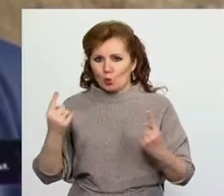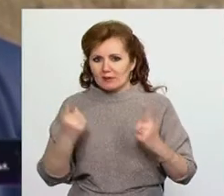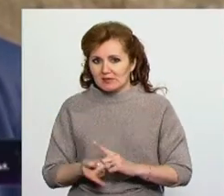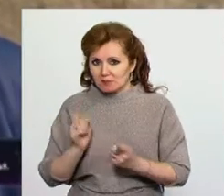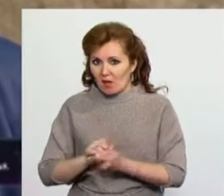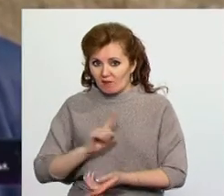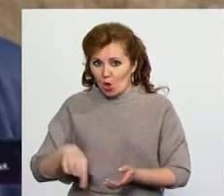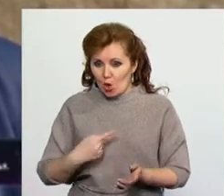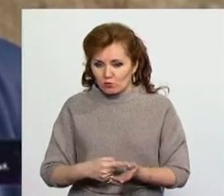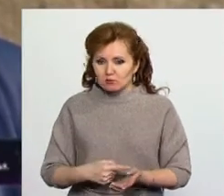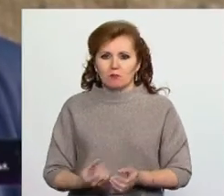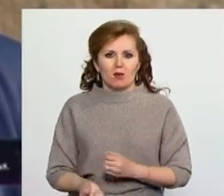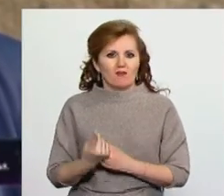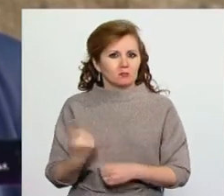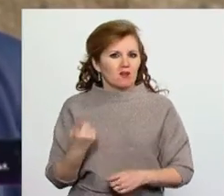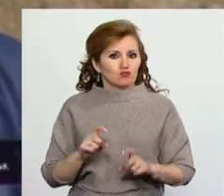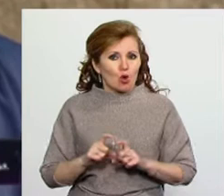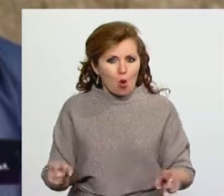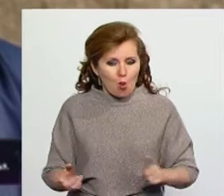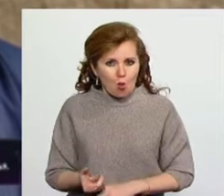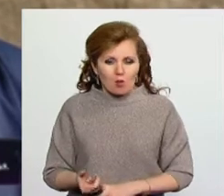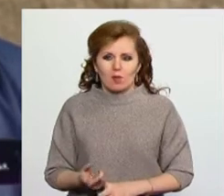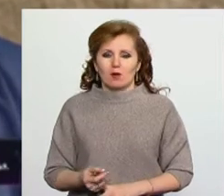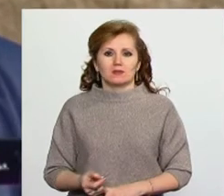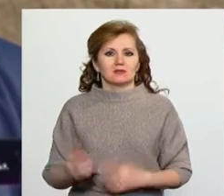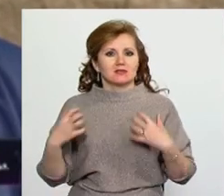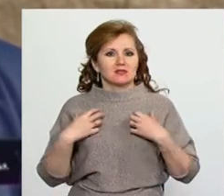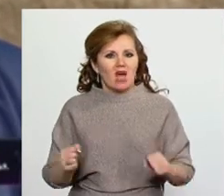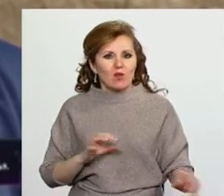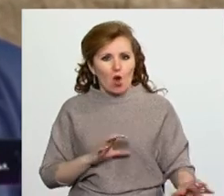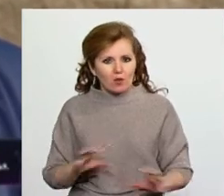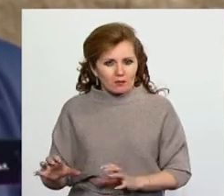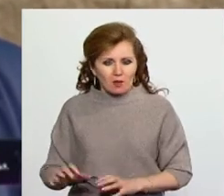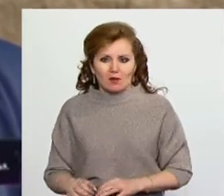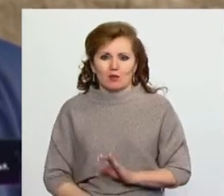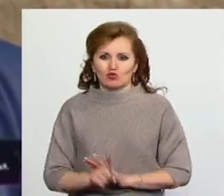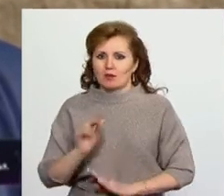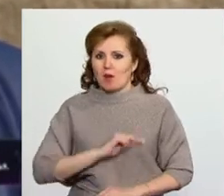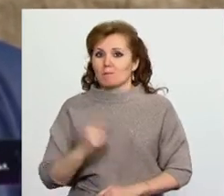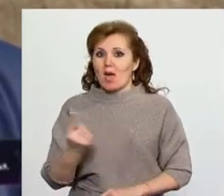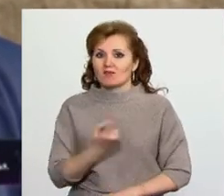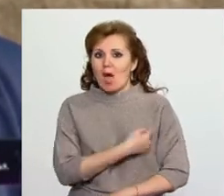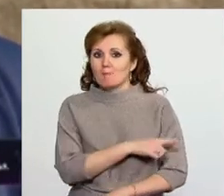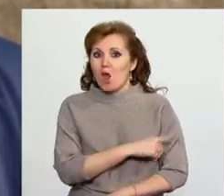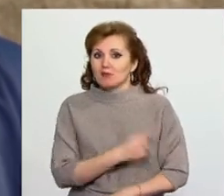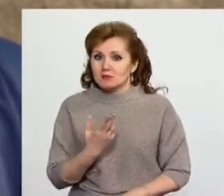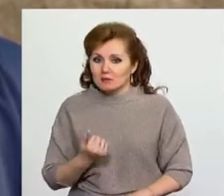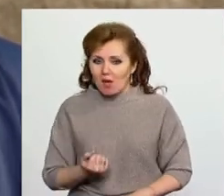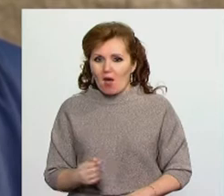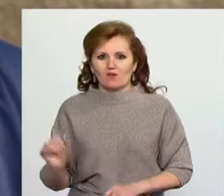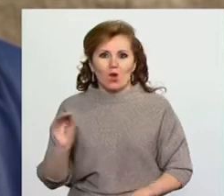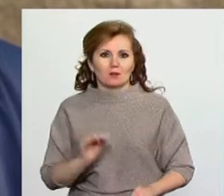при нем появилась первая школа. Выкладка здравоохранения, потому что в это время начала работать первая больница.